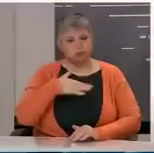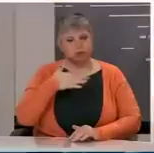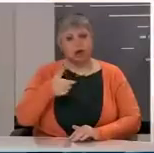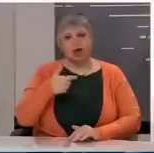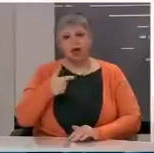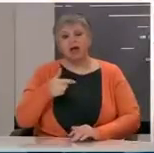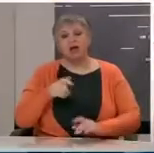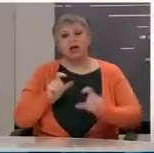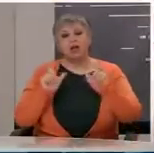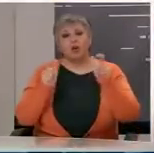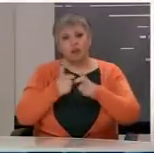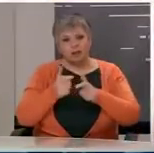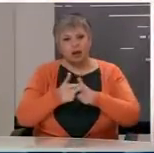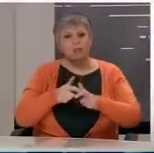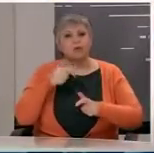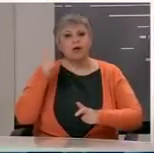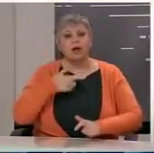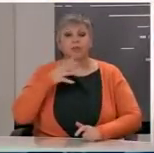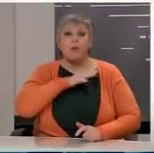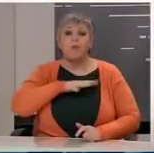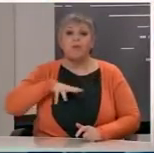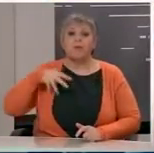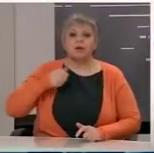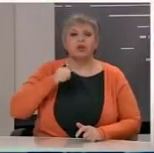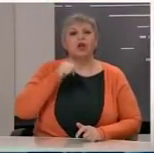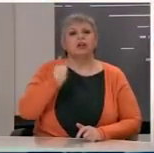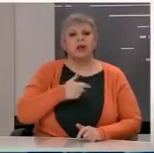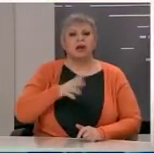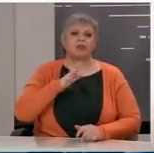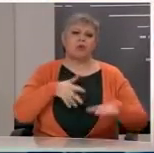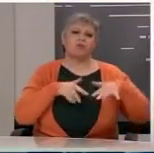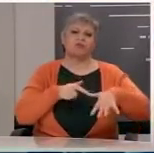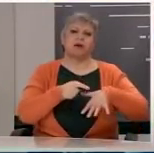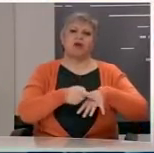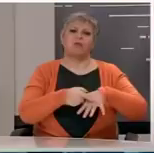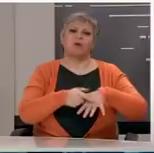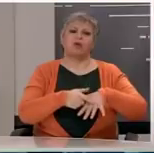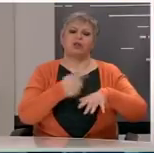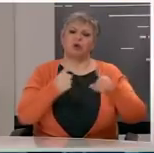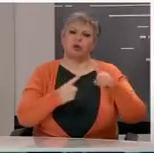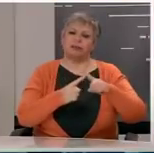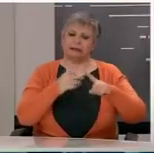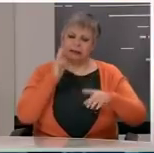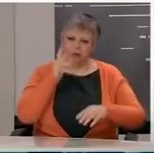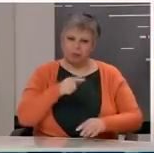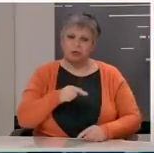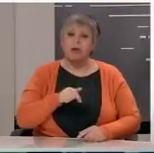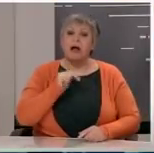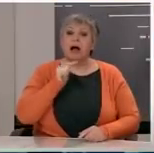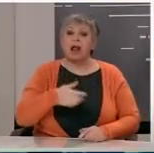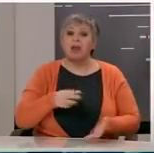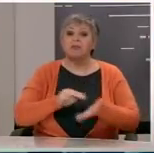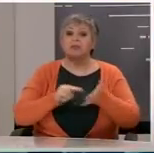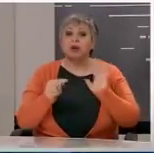ξηρομεριτών. Εάν θέλετε να κάνουμε αντάρτικο, θα το κάνουμε. Αλλά θα προσέχετε πώς χρησιμοποιείτε το όνομά